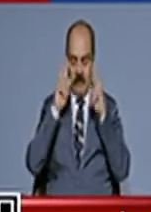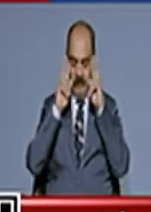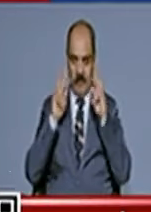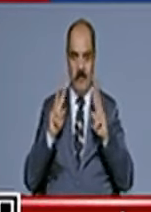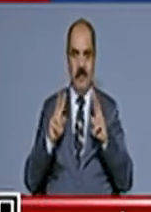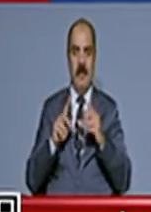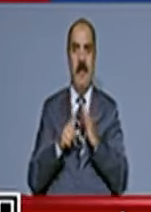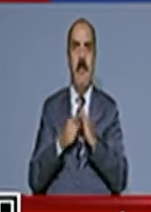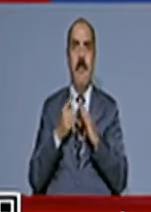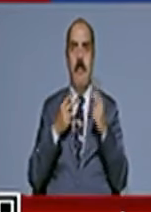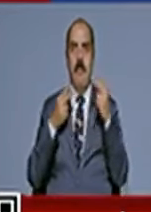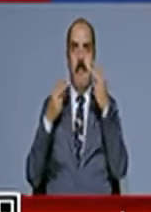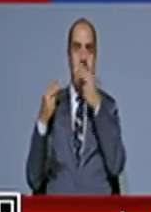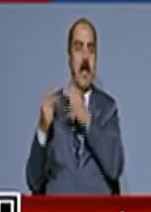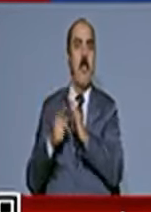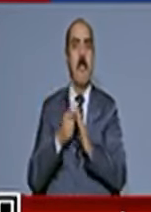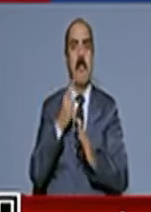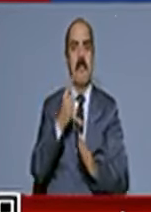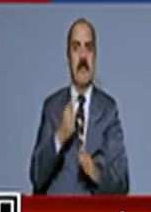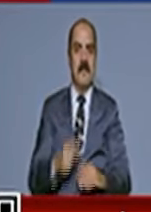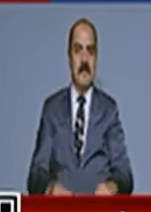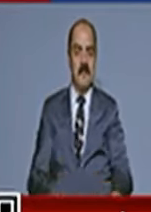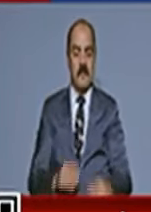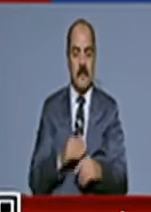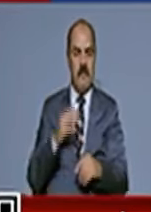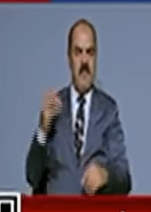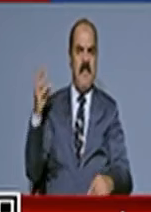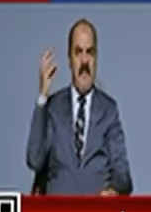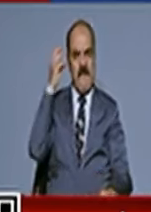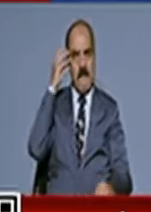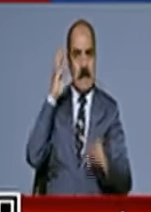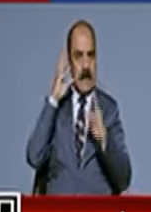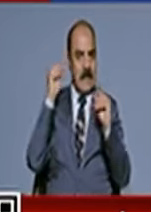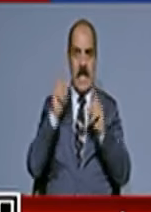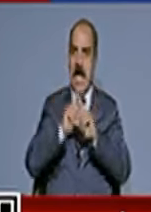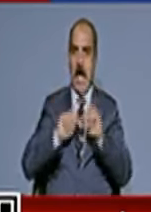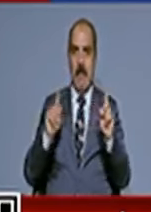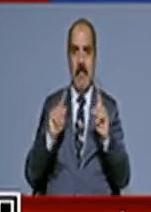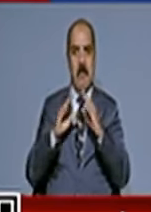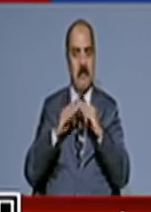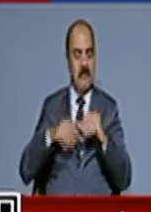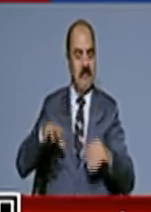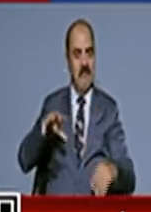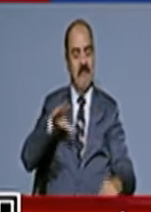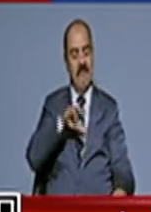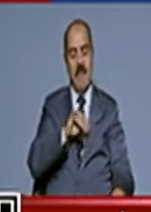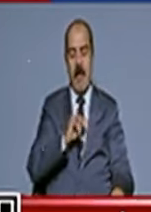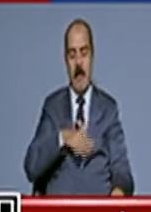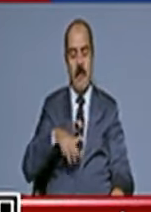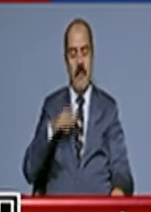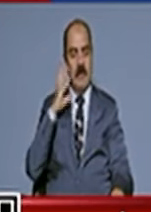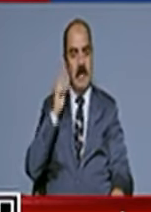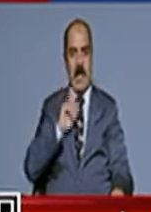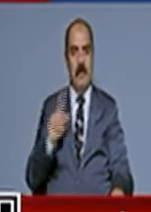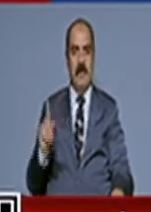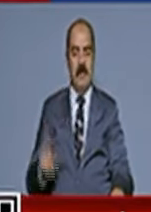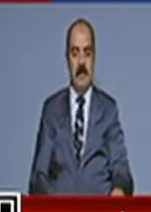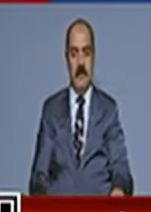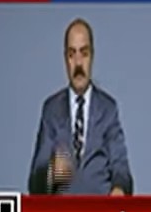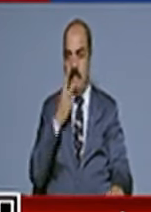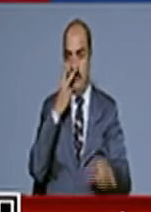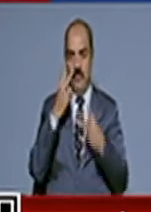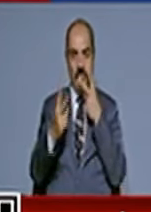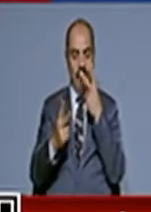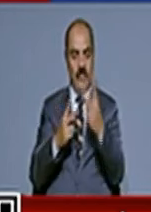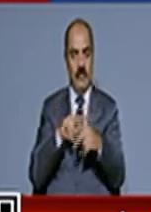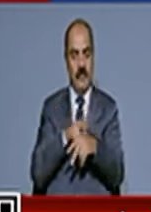التاريخية التي ستظل خالدة في تاريخ وذاكرة هذه الأمة وشاهدة على